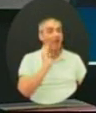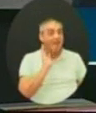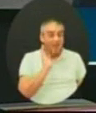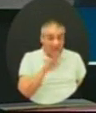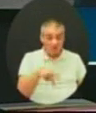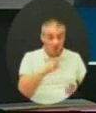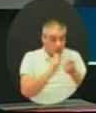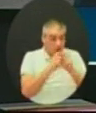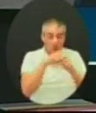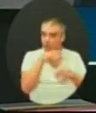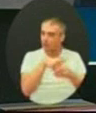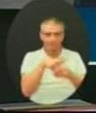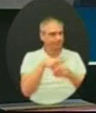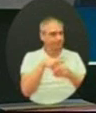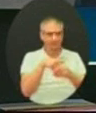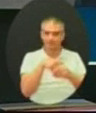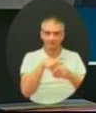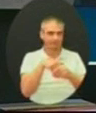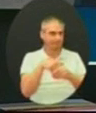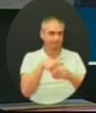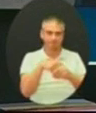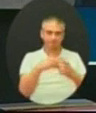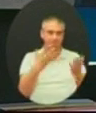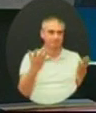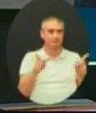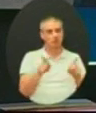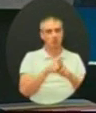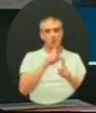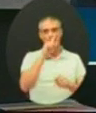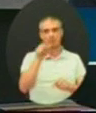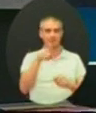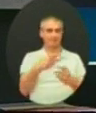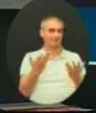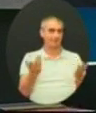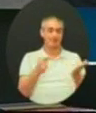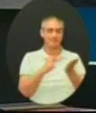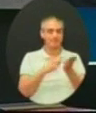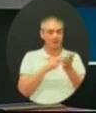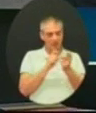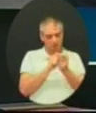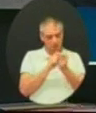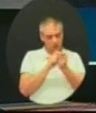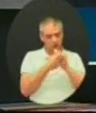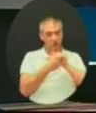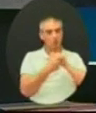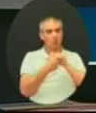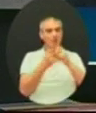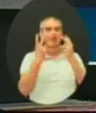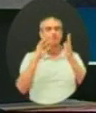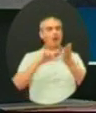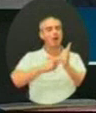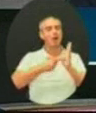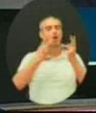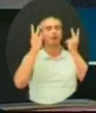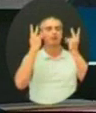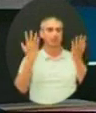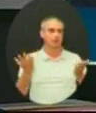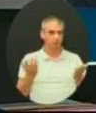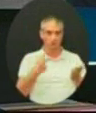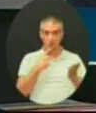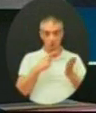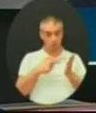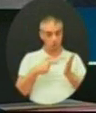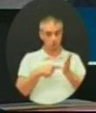בתוך ההסכם, דינו במידה מסוימת כמו לבטל את ההסכם, מכיוון שאתה משנה את העיקר שלו, דברים כמו להאריך